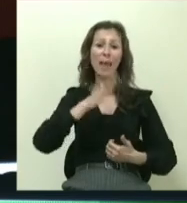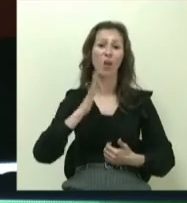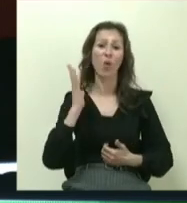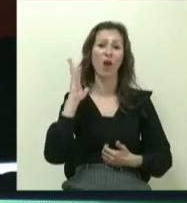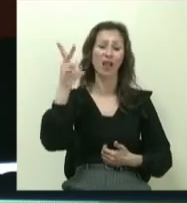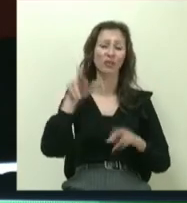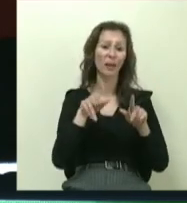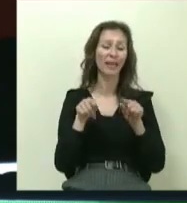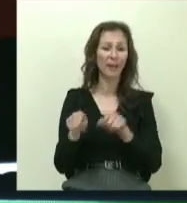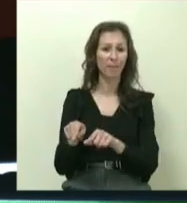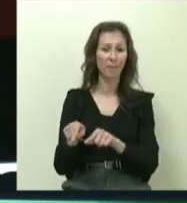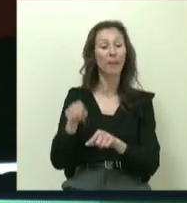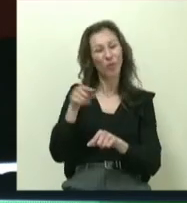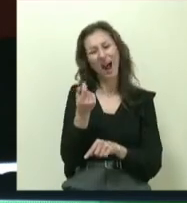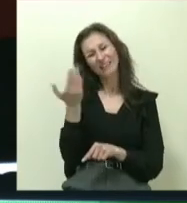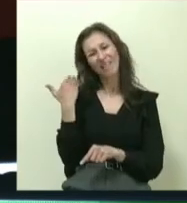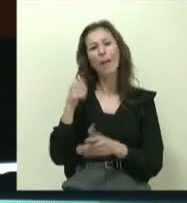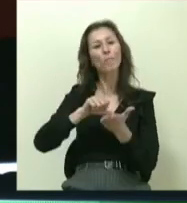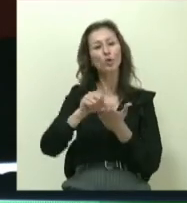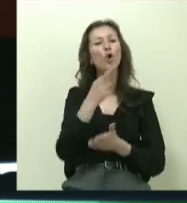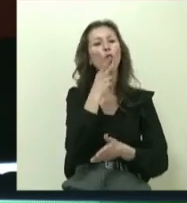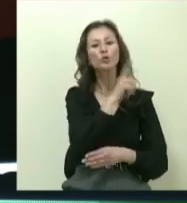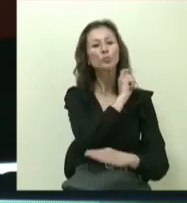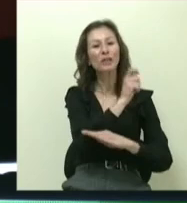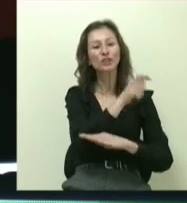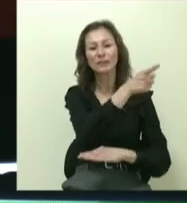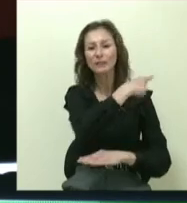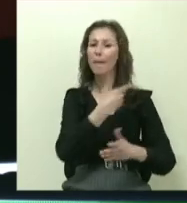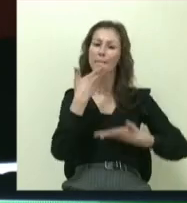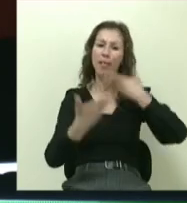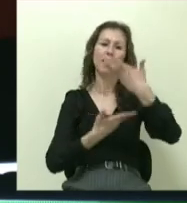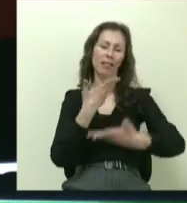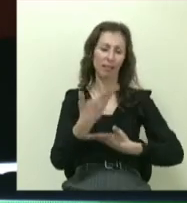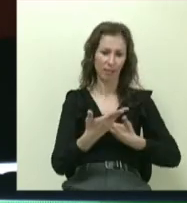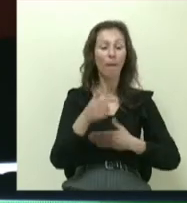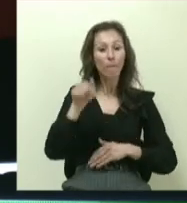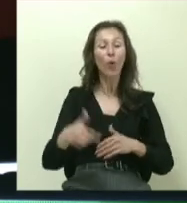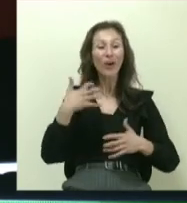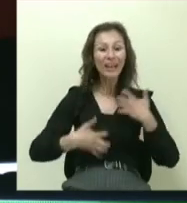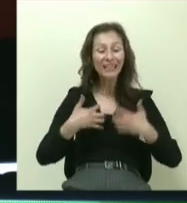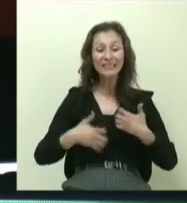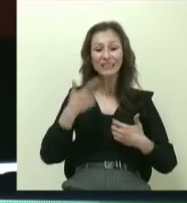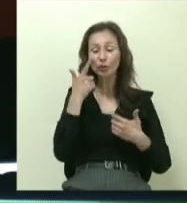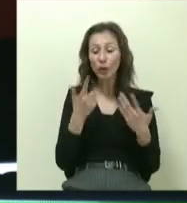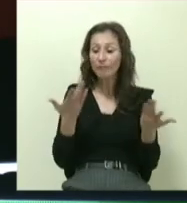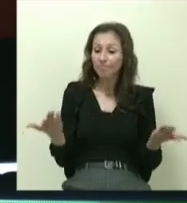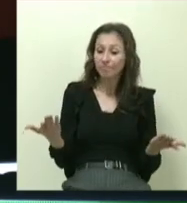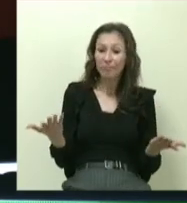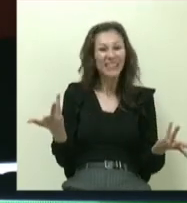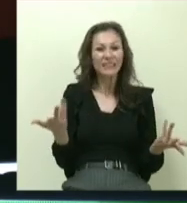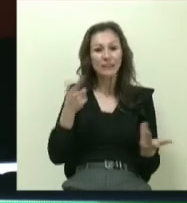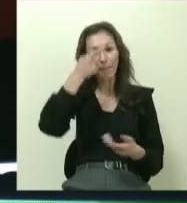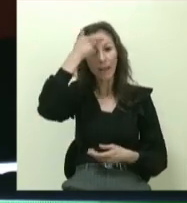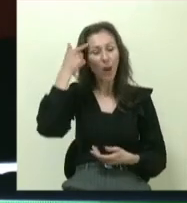bundan Az evvel bütün konuşmacılar Aslında bahsettiler bu krizlerin ölçeği neye göre